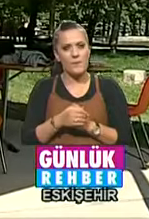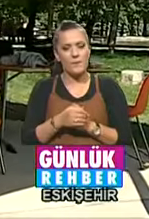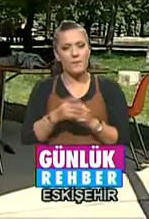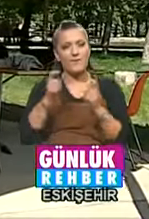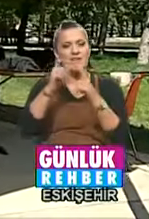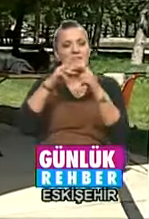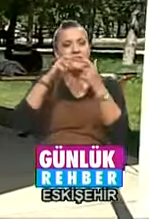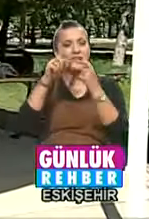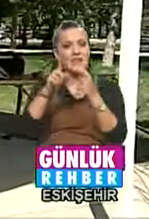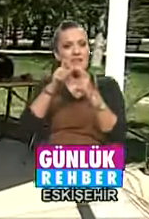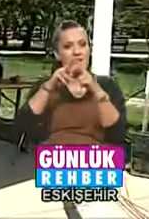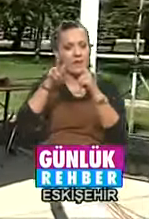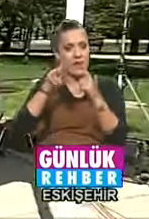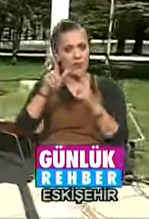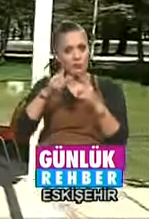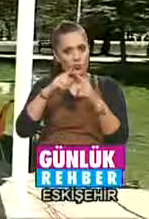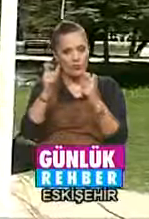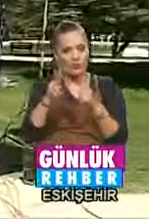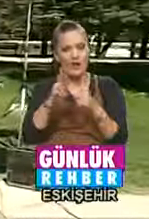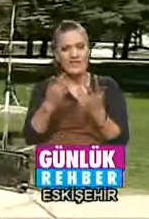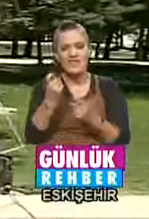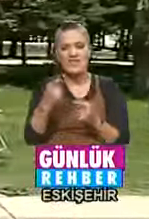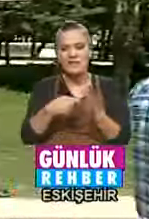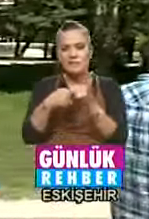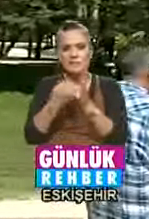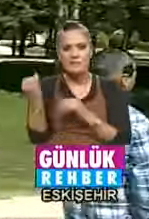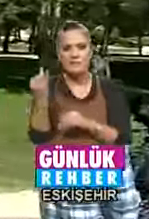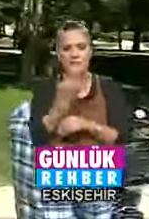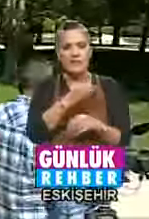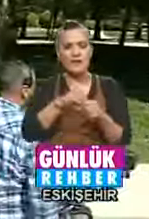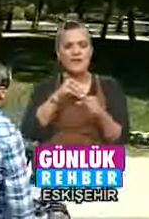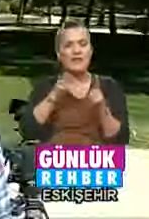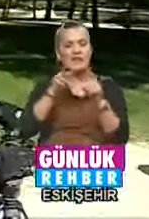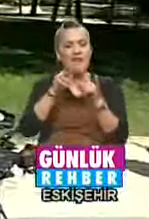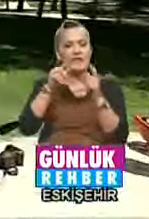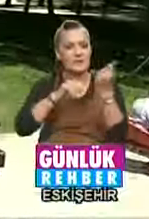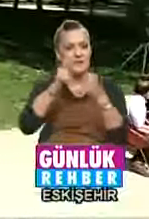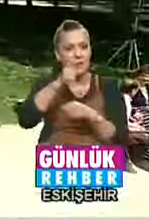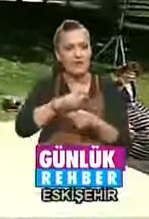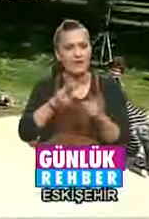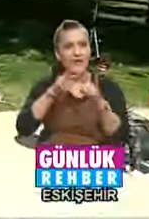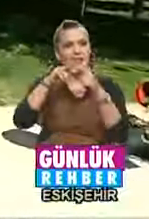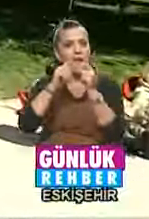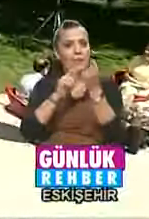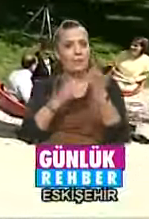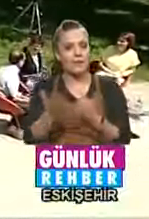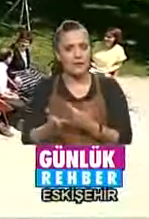Sarı Saltuk'tan, aslında isimlerini saymakla Niyazi Mısri'den, Nabi'den,